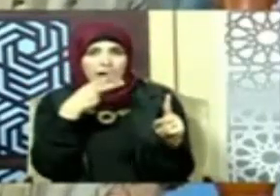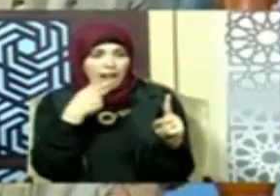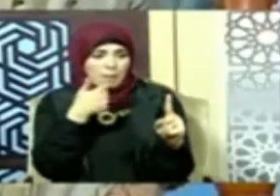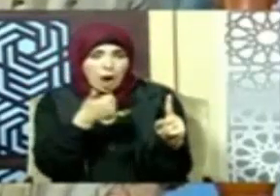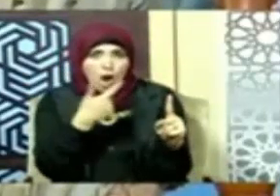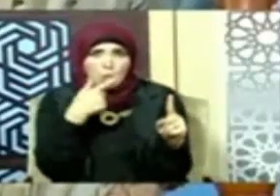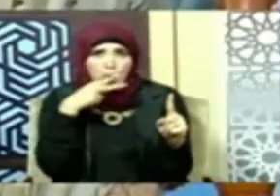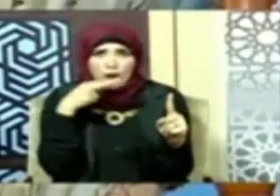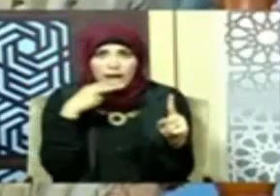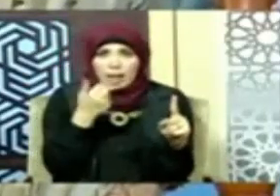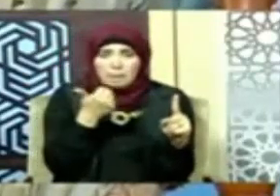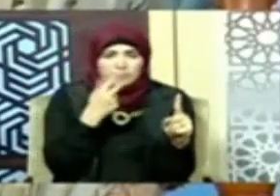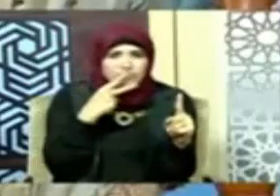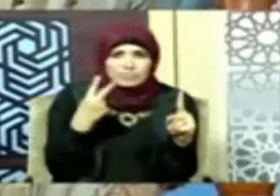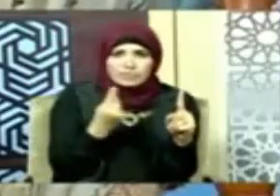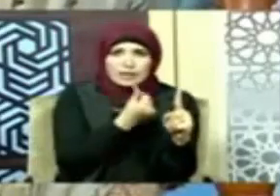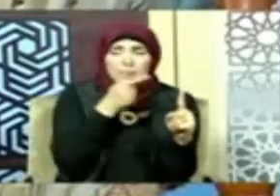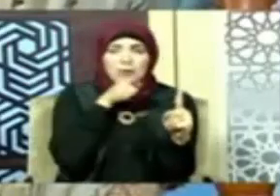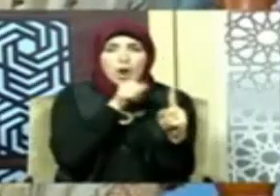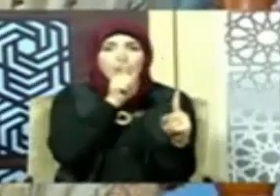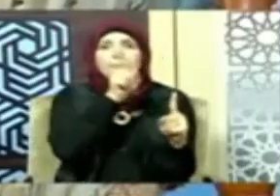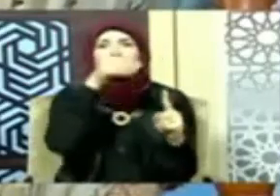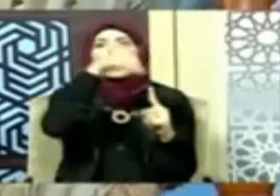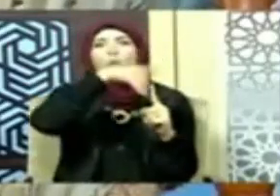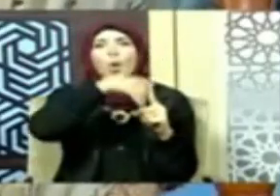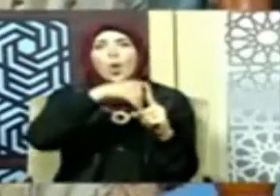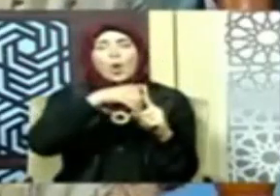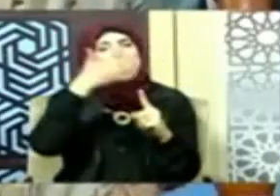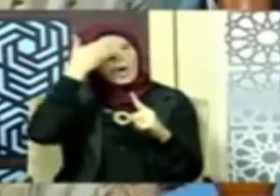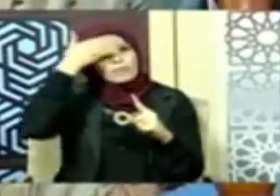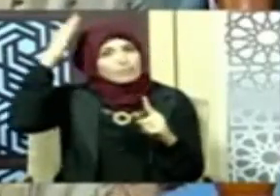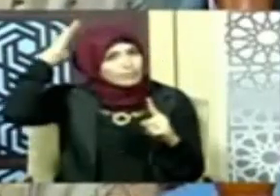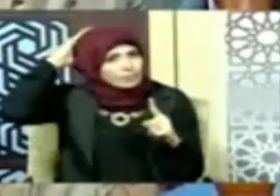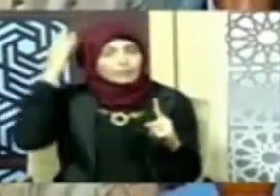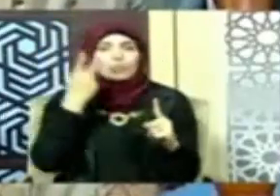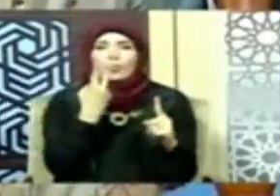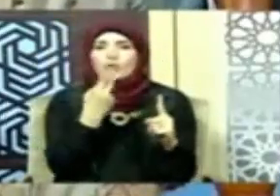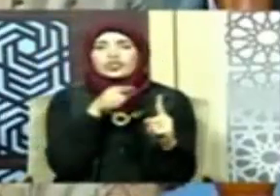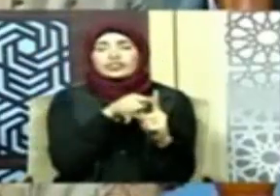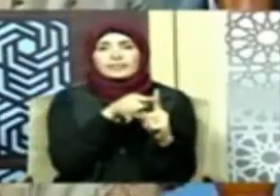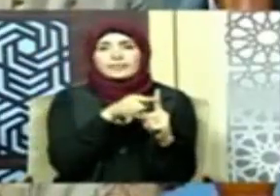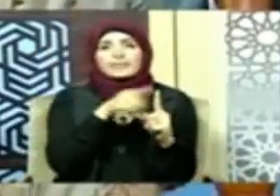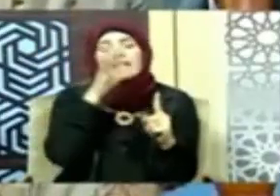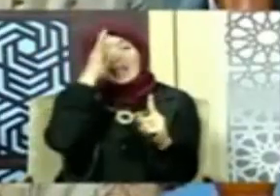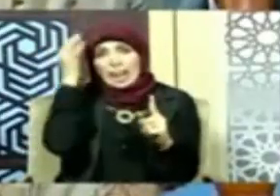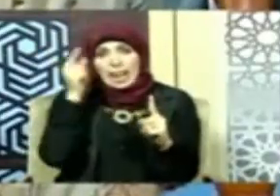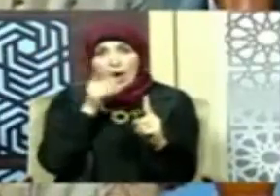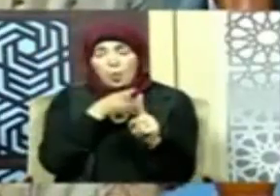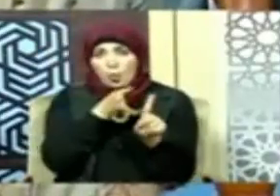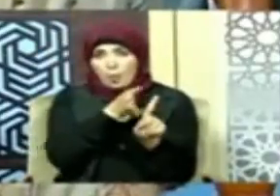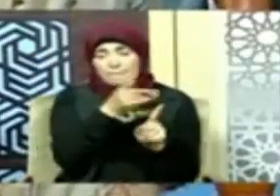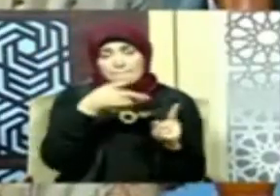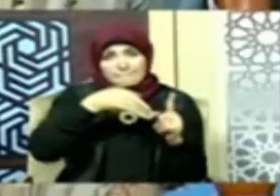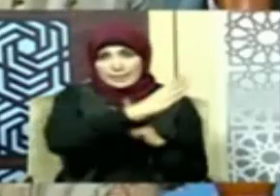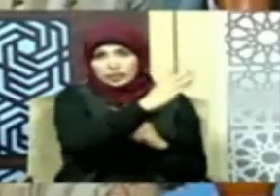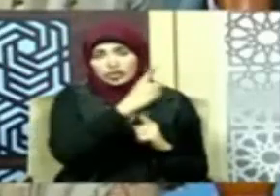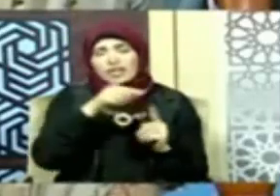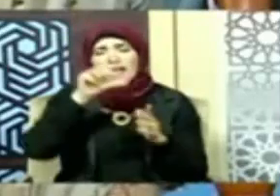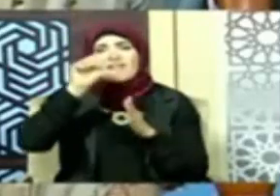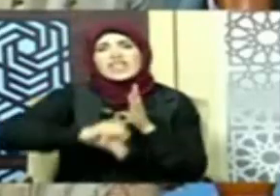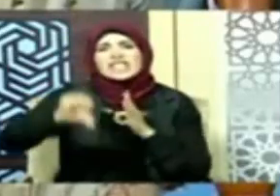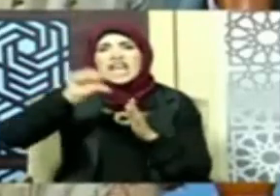ما في قلبه وهو ألد الخصام، وإذا تولى سعى في